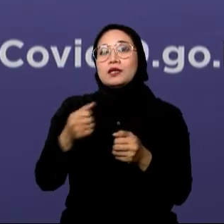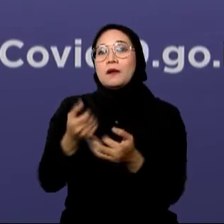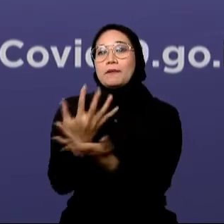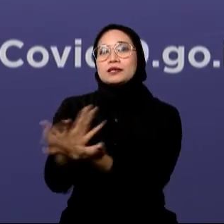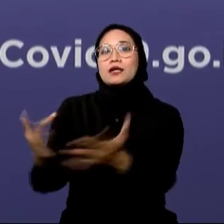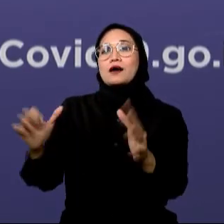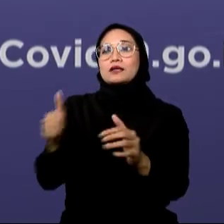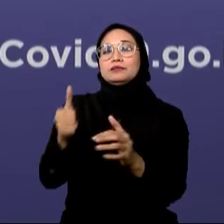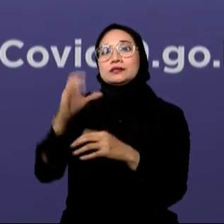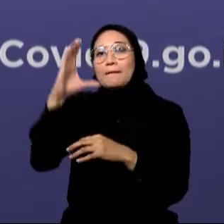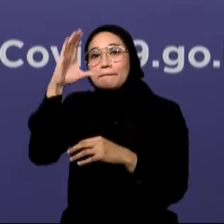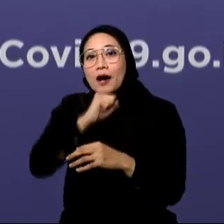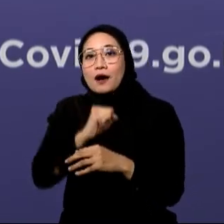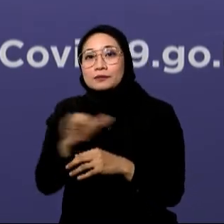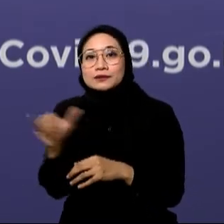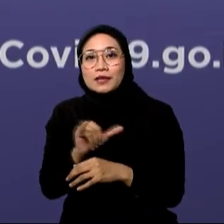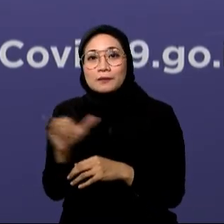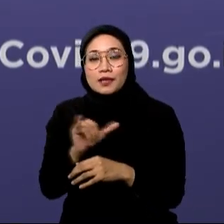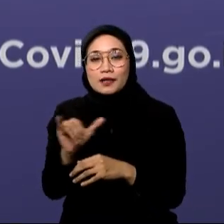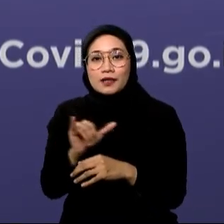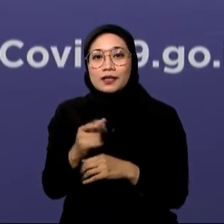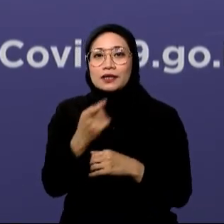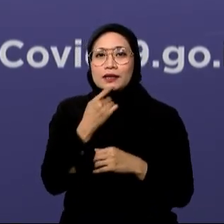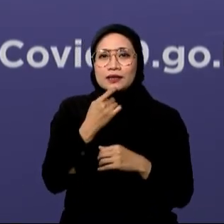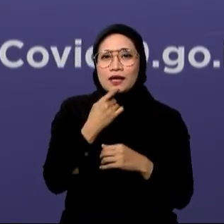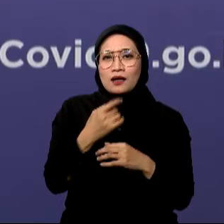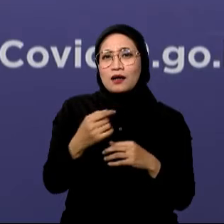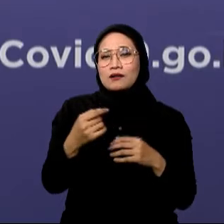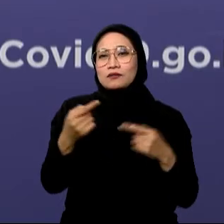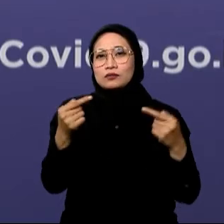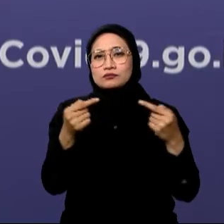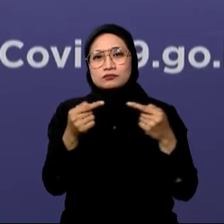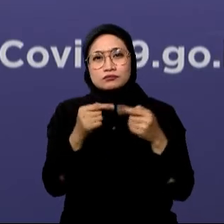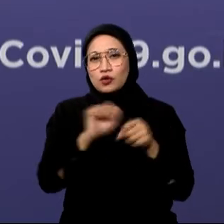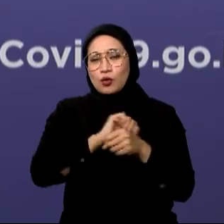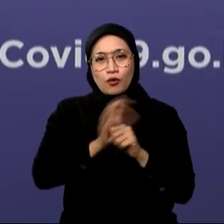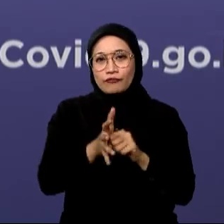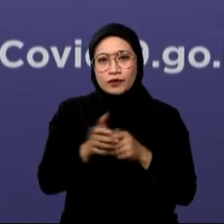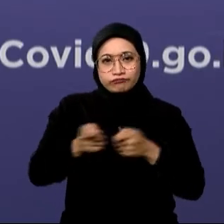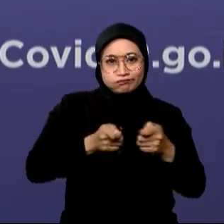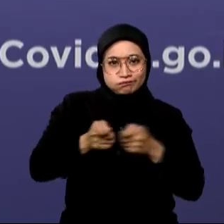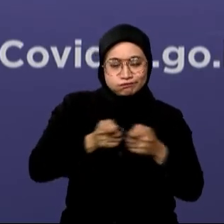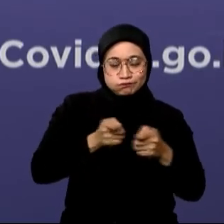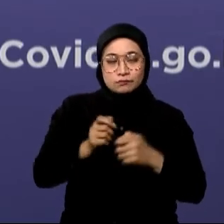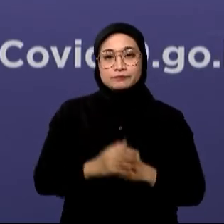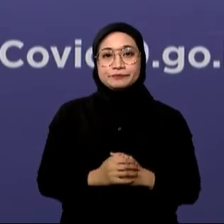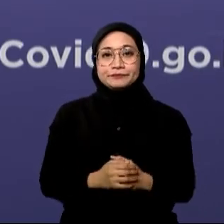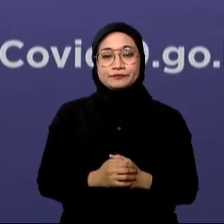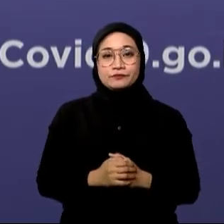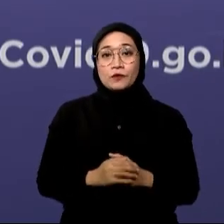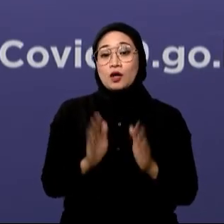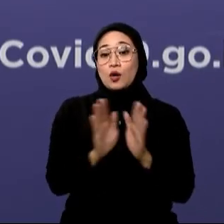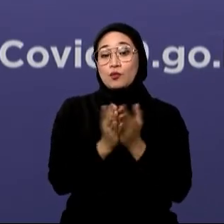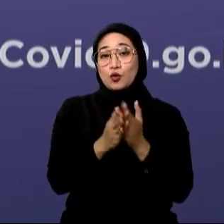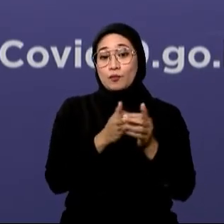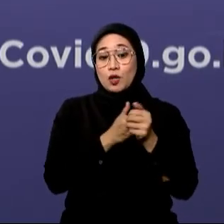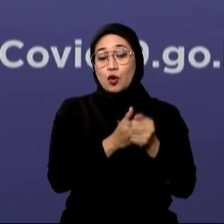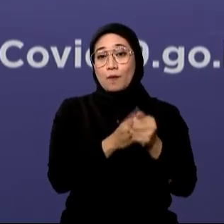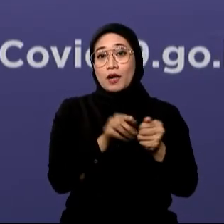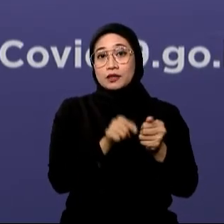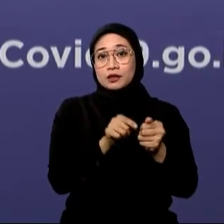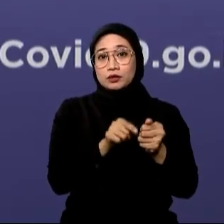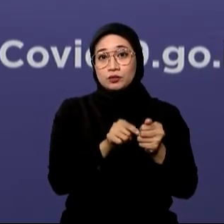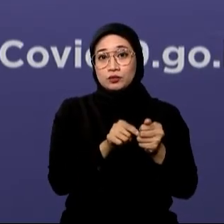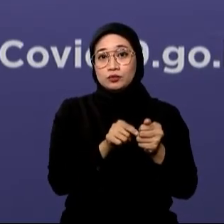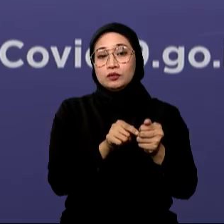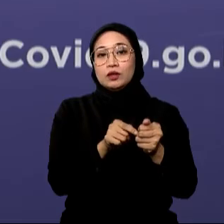bisa memahami juga tentang beberapa hal yang terkait dengan pedoman ini. Buku pedoman ini mengacu kepada